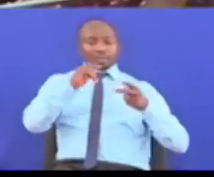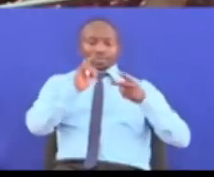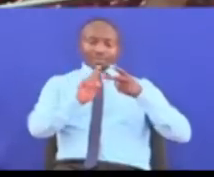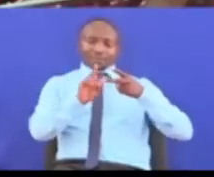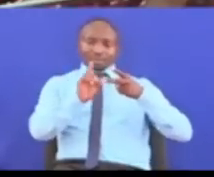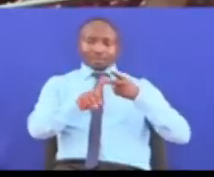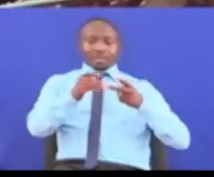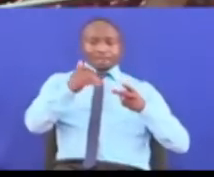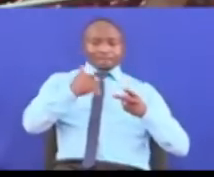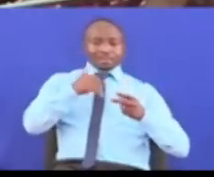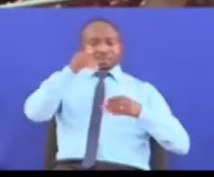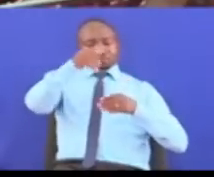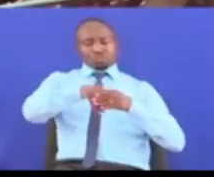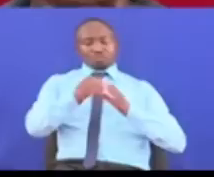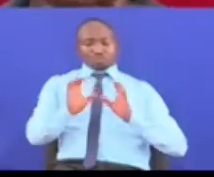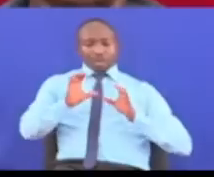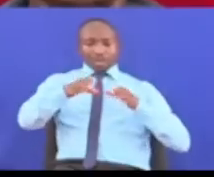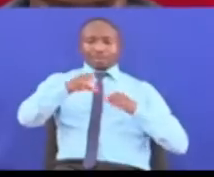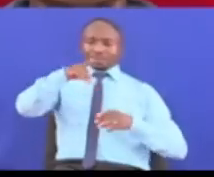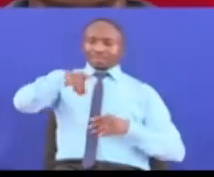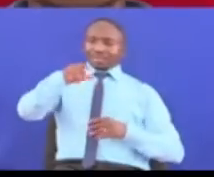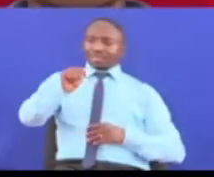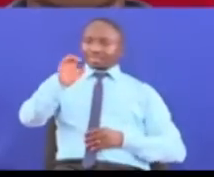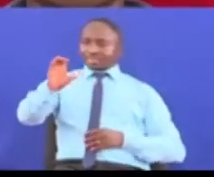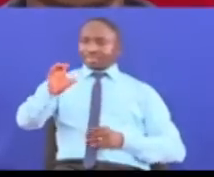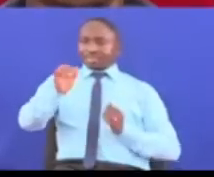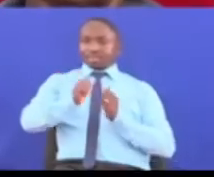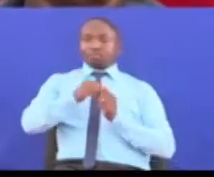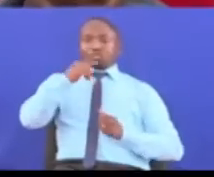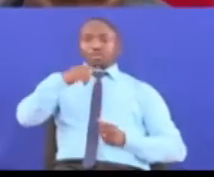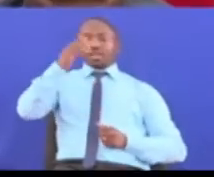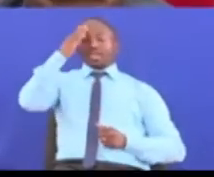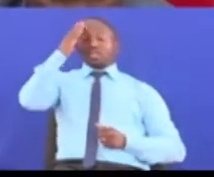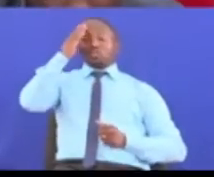ni kamba mimi ni mj wa kti ya p ninok